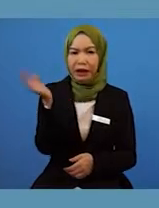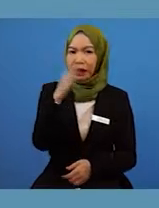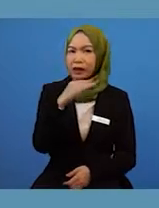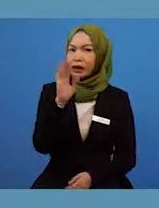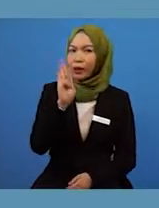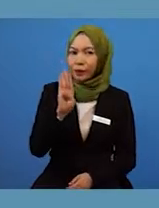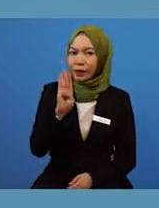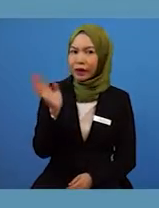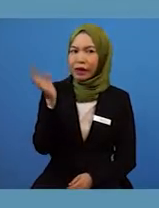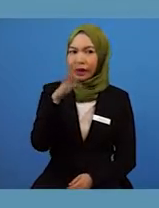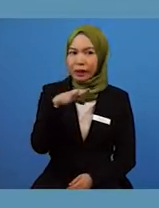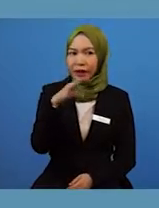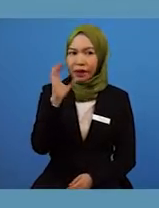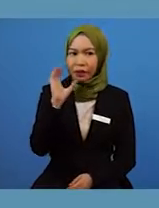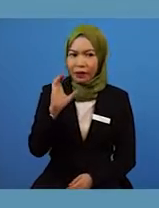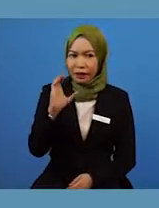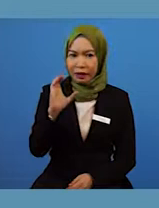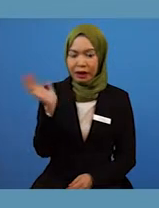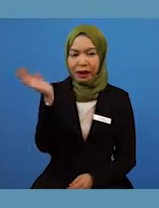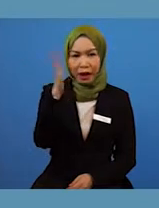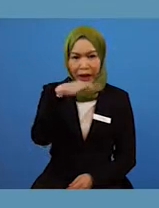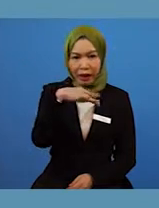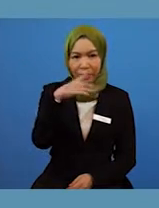252 kilojoule per mol, C,